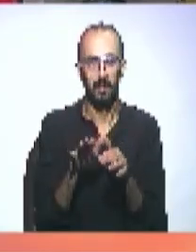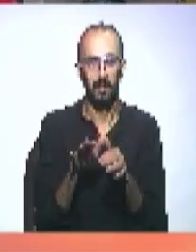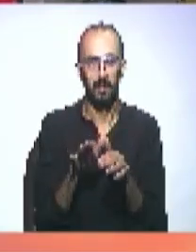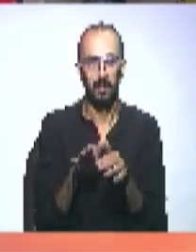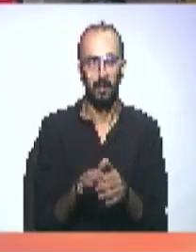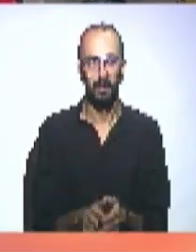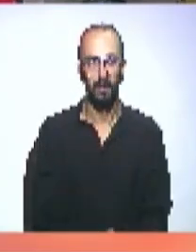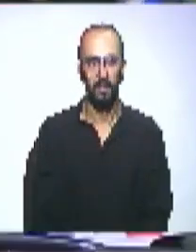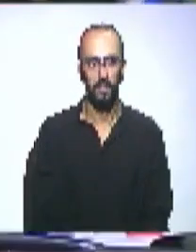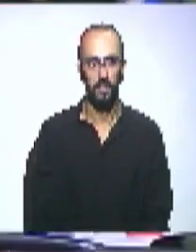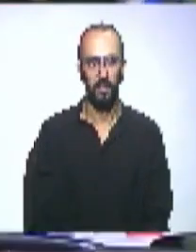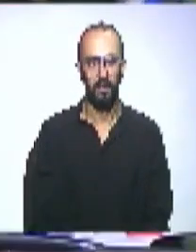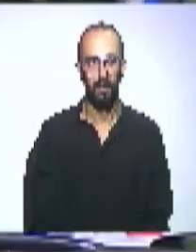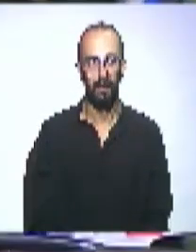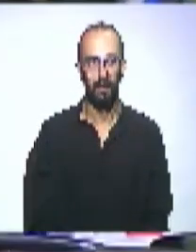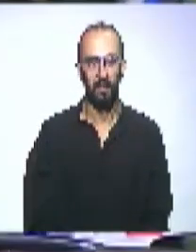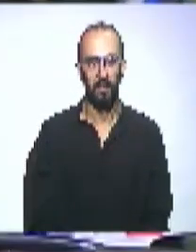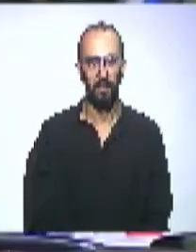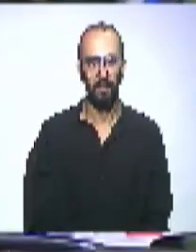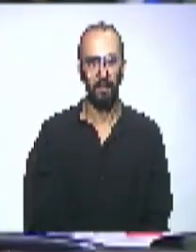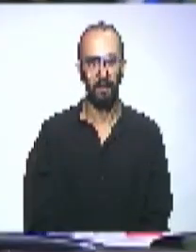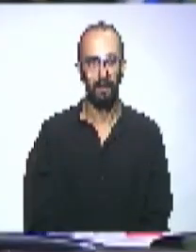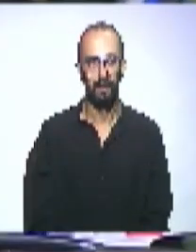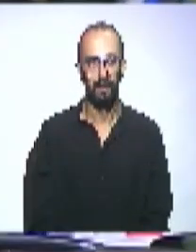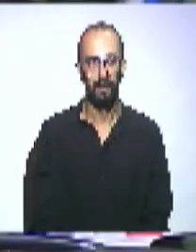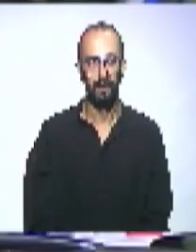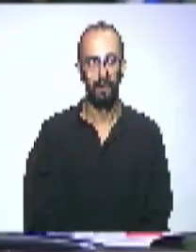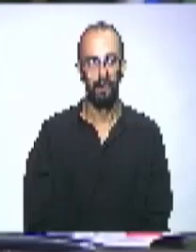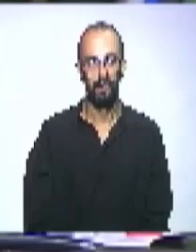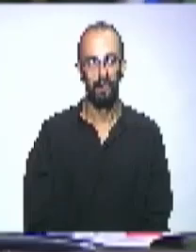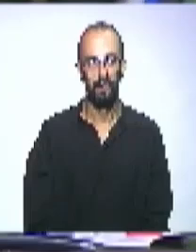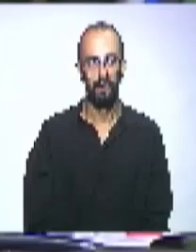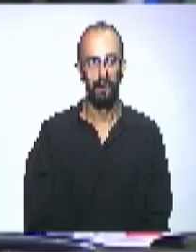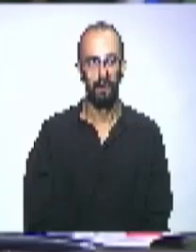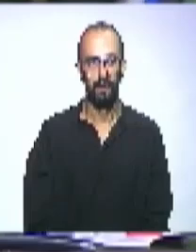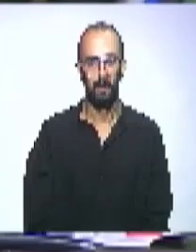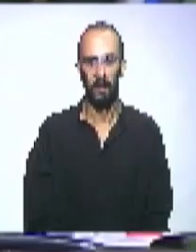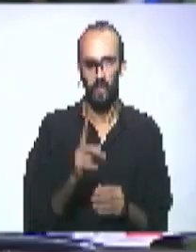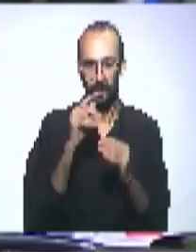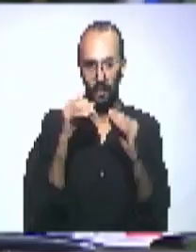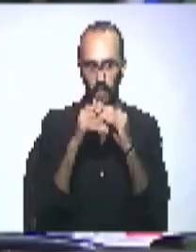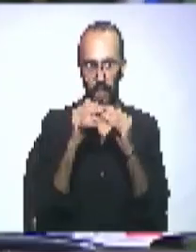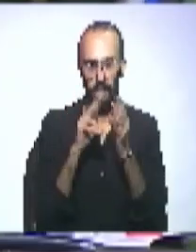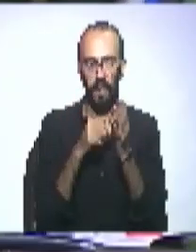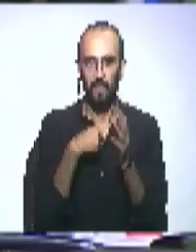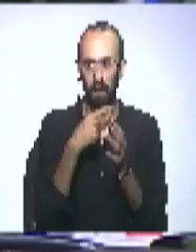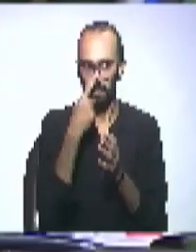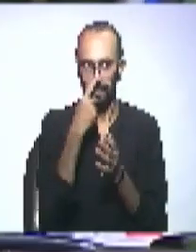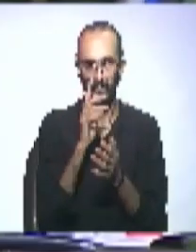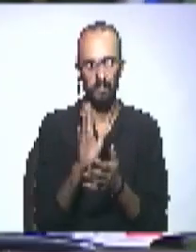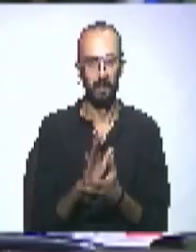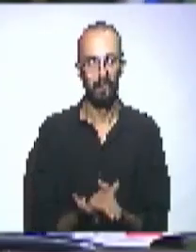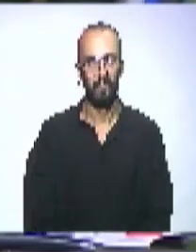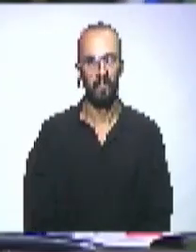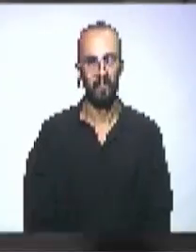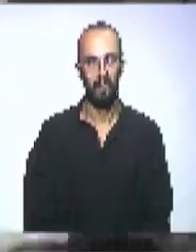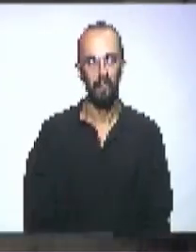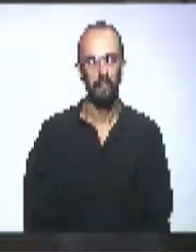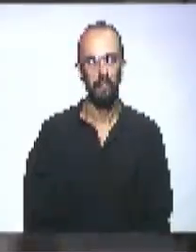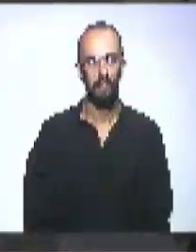تعمل بس في الساندوتش يعني. بس انا هقول لك ازاي. انا عايز انت تعملي قطعه محشيه جبنه، هعملها لك. حاضر